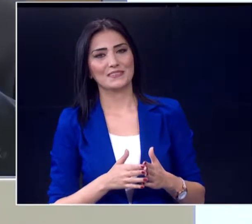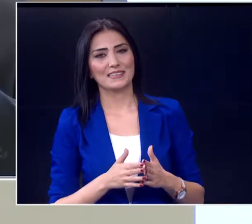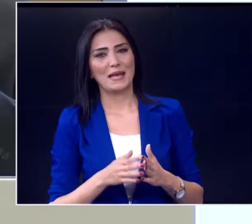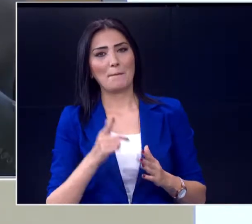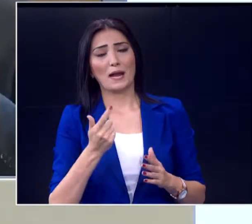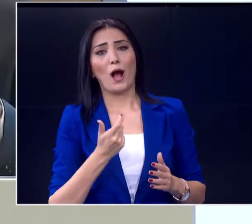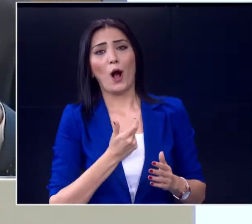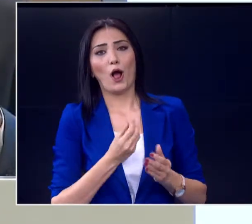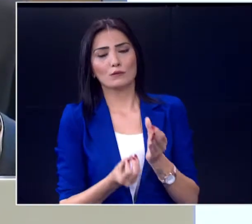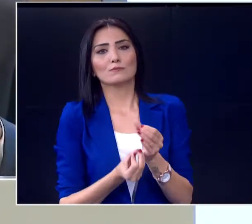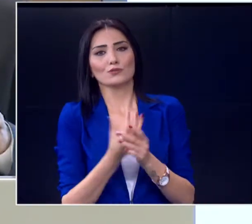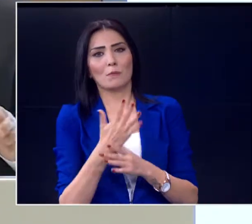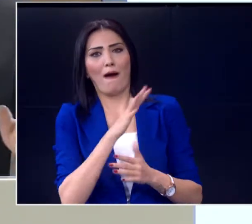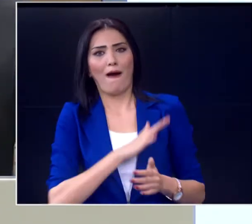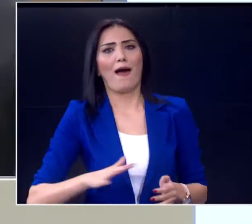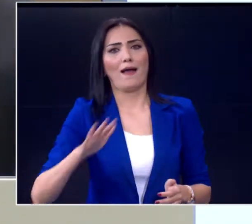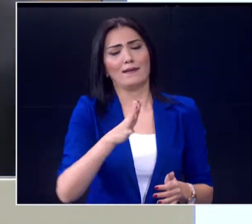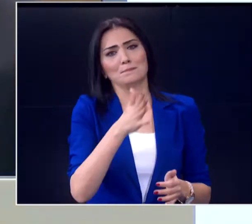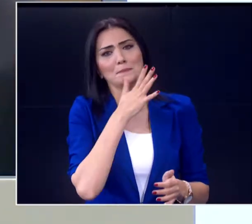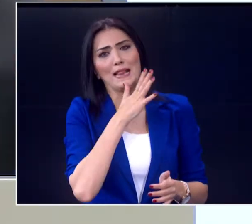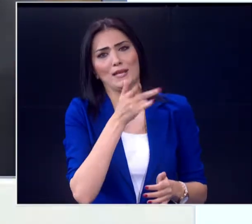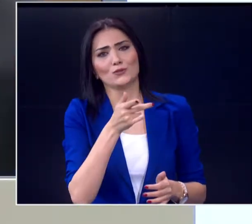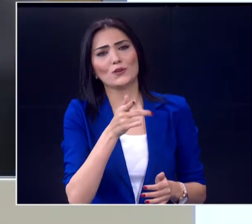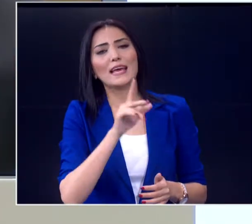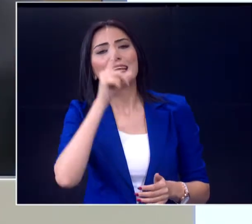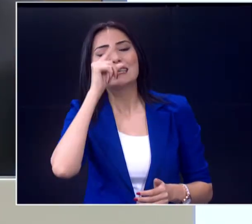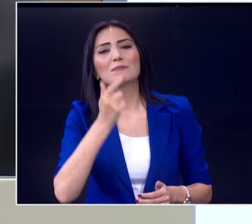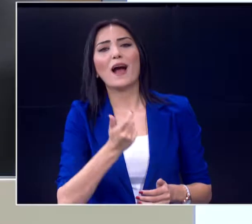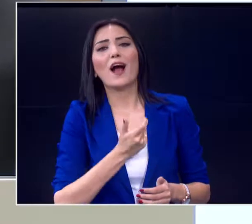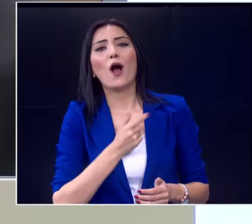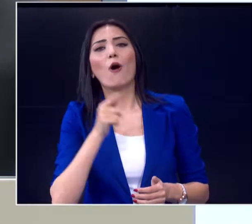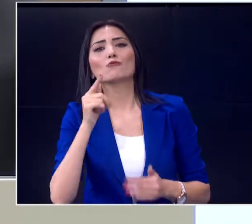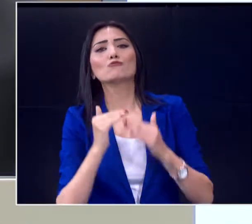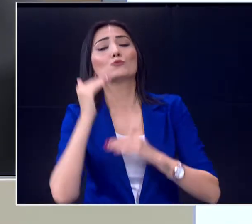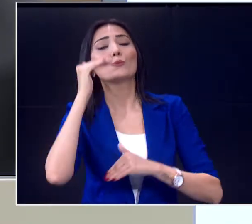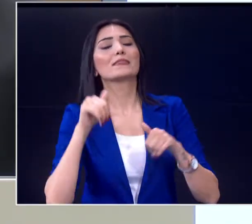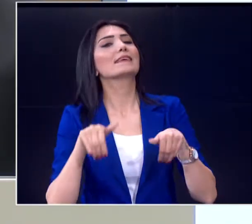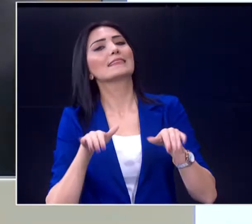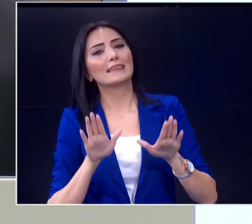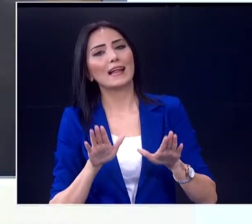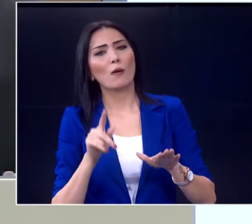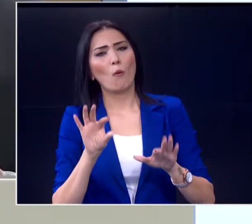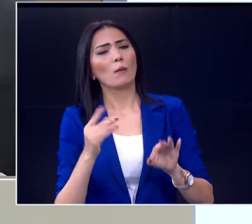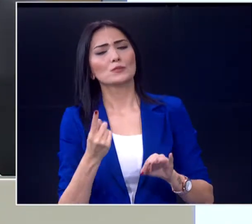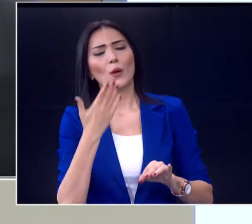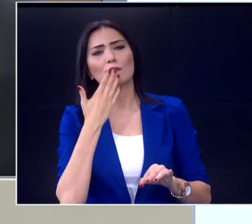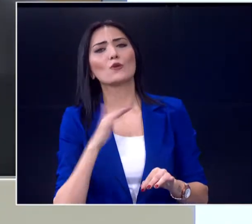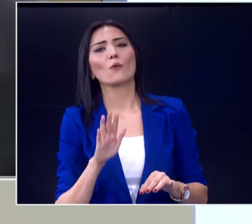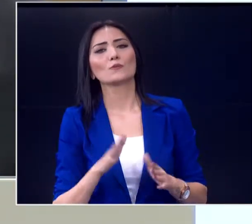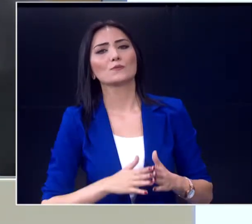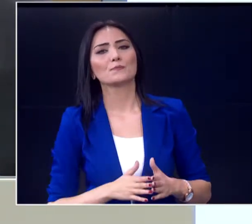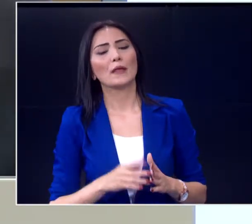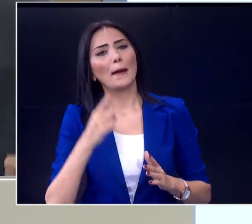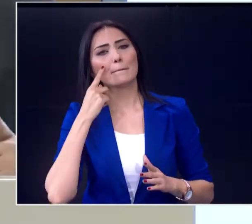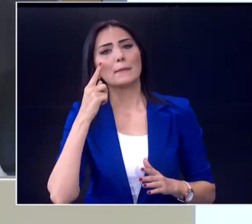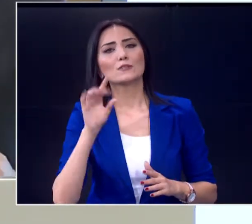Bir kanun çıktı mı herkes uyacak kardeşim. Kimse kanunun üstünde değil. Böyle şey yok.